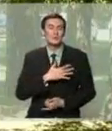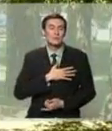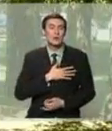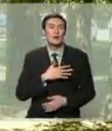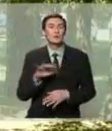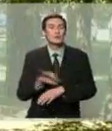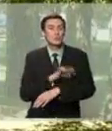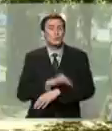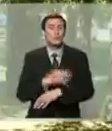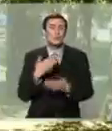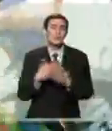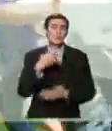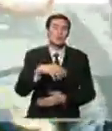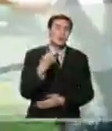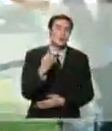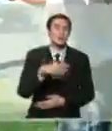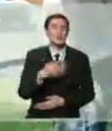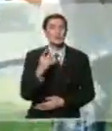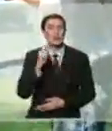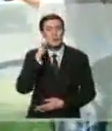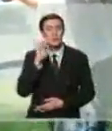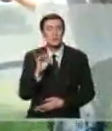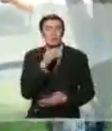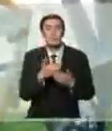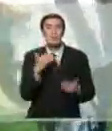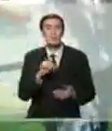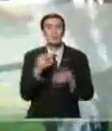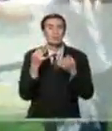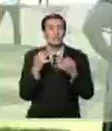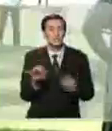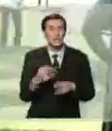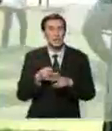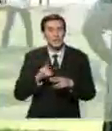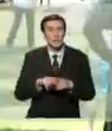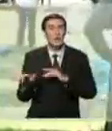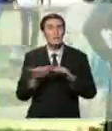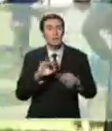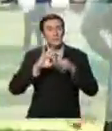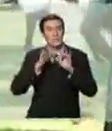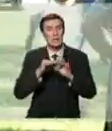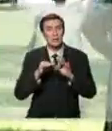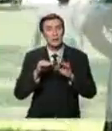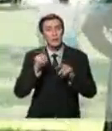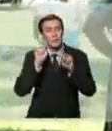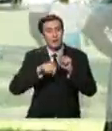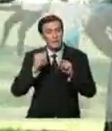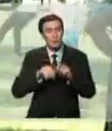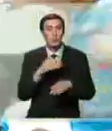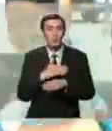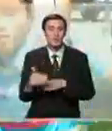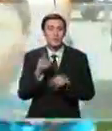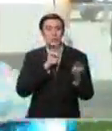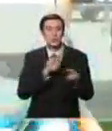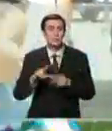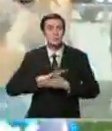основном супруги 42-44 лет. И прежде чем получить на это разрешение, проходят доскональную проверку. Затем